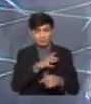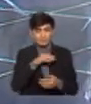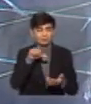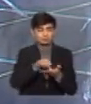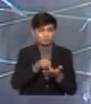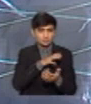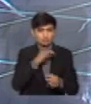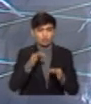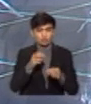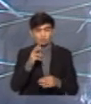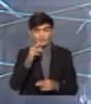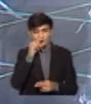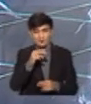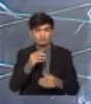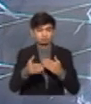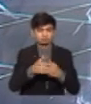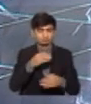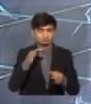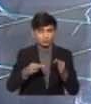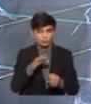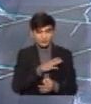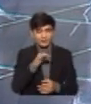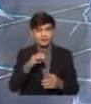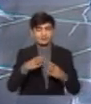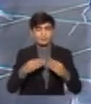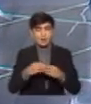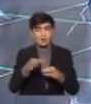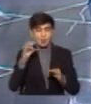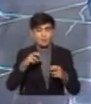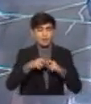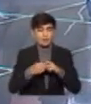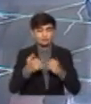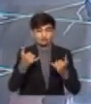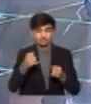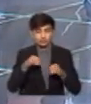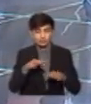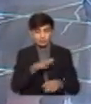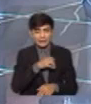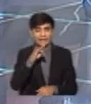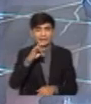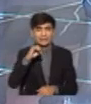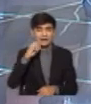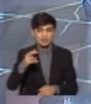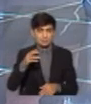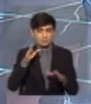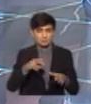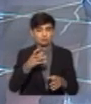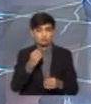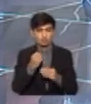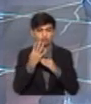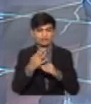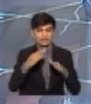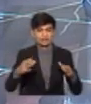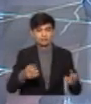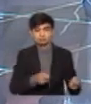қатысқандарын соттап, бала шағасының мәселесін енді ғана шешіп жатқан кезде ел билігі Ирактан 14 баланы әкелді.